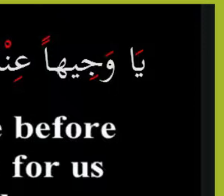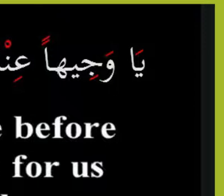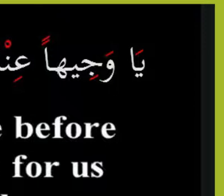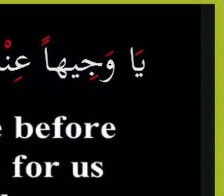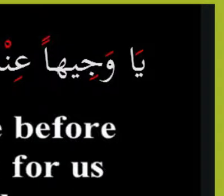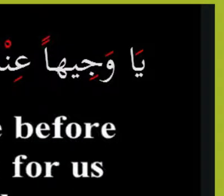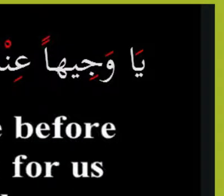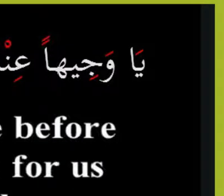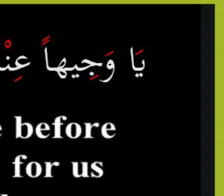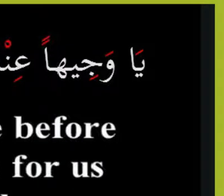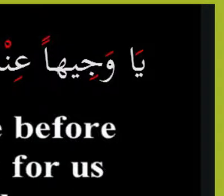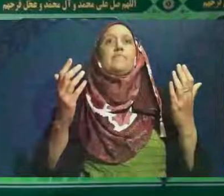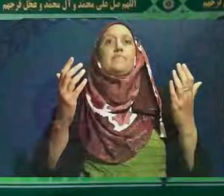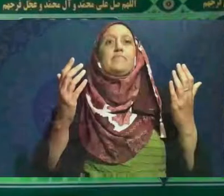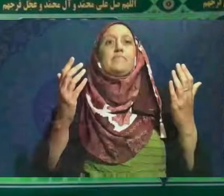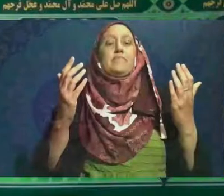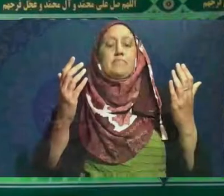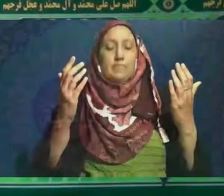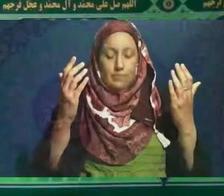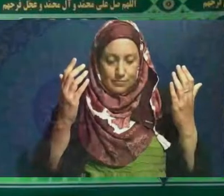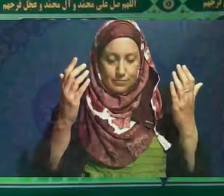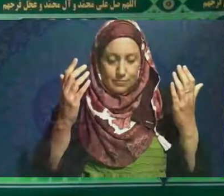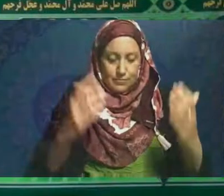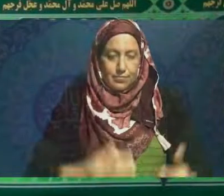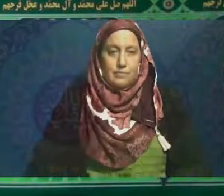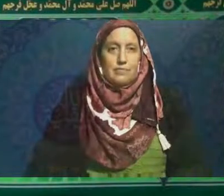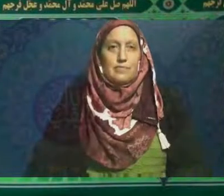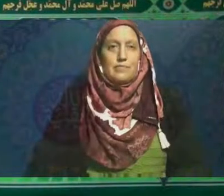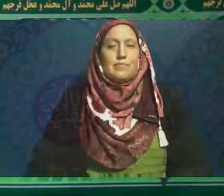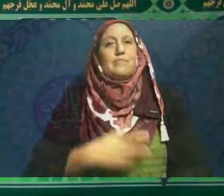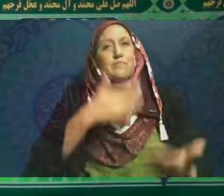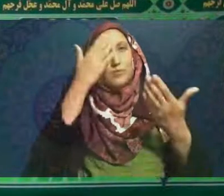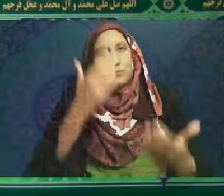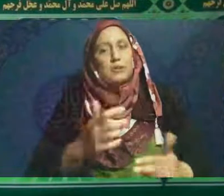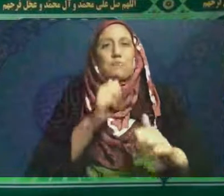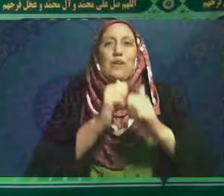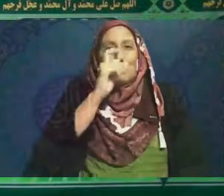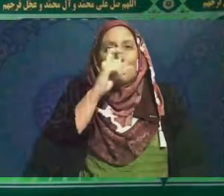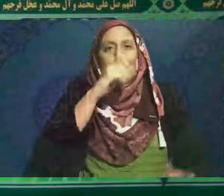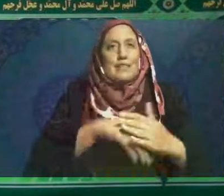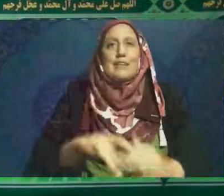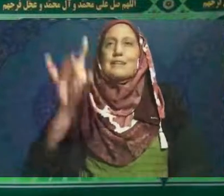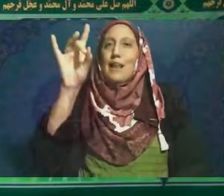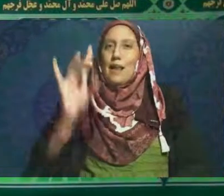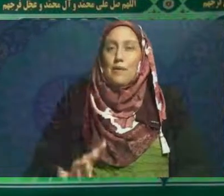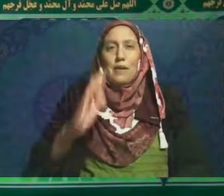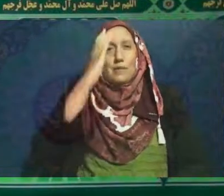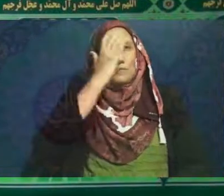الله. Respected brothers and sisters in Islam, Assalamu alaikum jami'an wa rahmatullahi wa